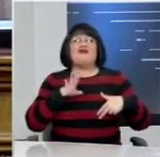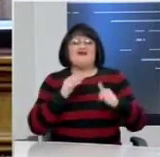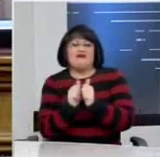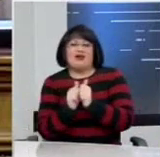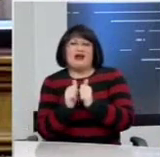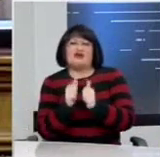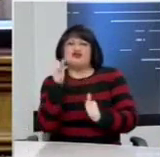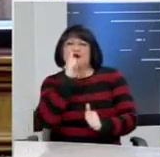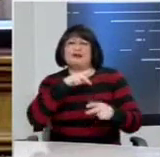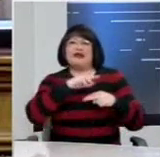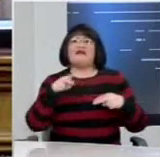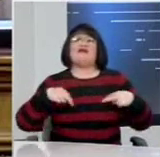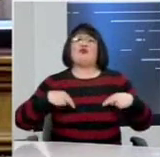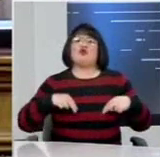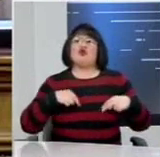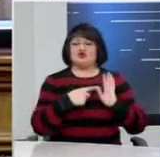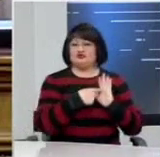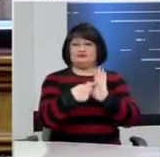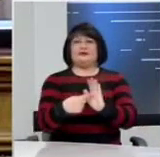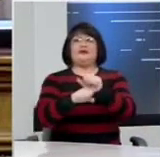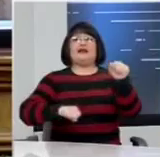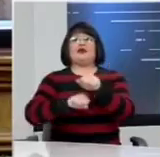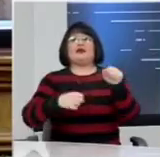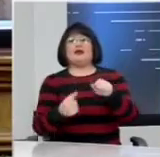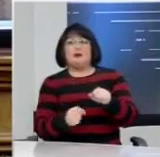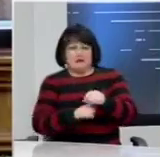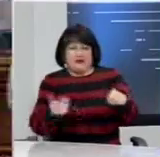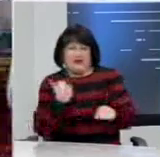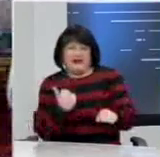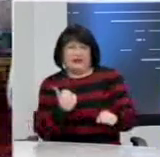ψευδόμενους υπουργούς που παριστάνουν τους πτυχιούχους χωρίς πτυχίο?